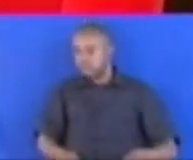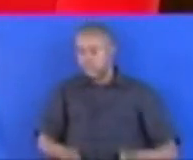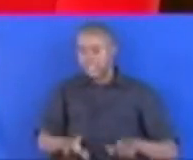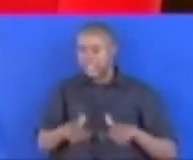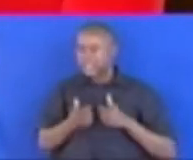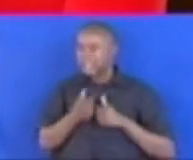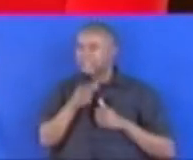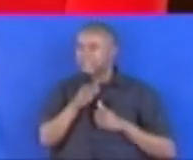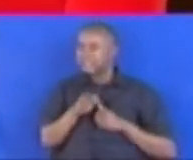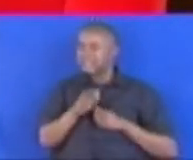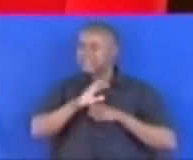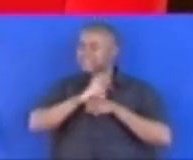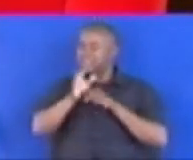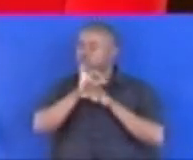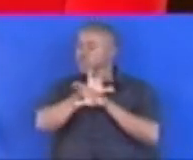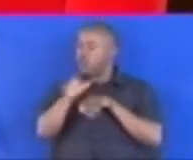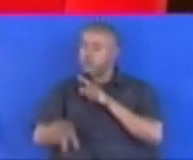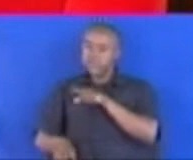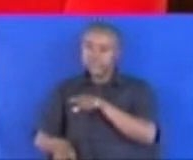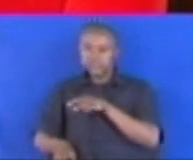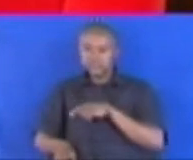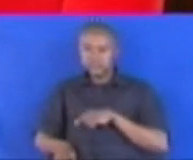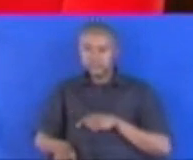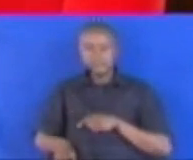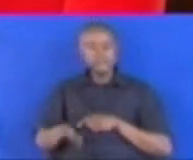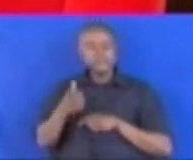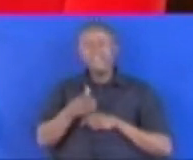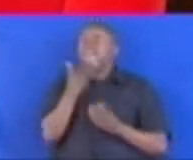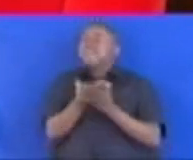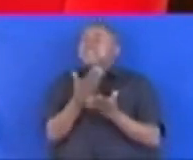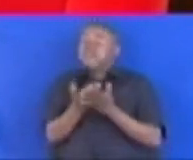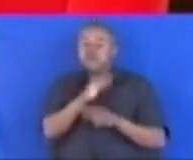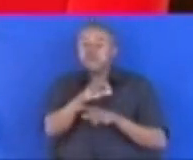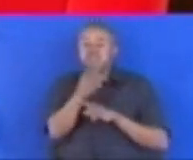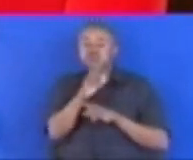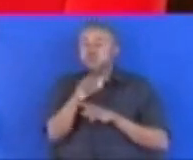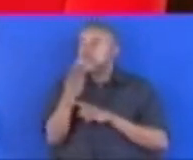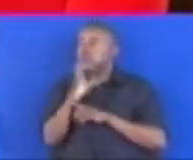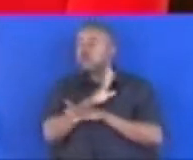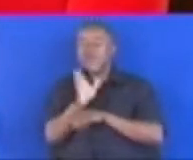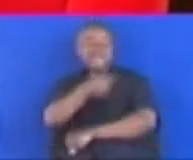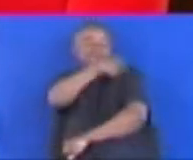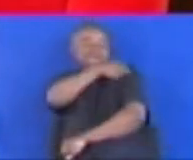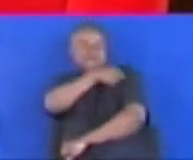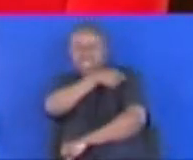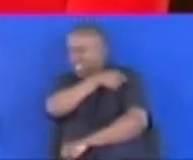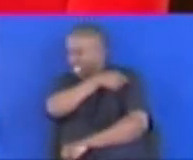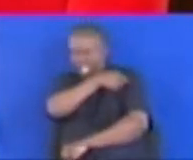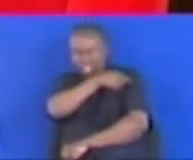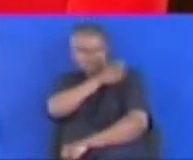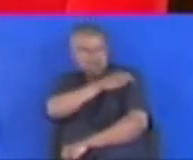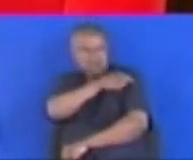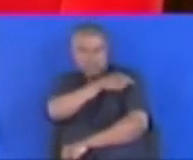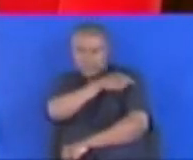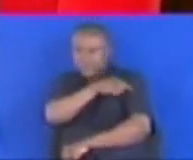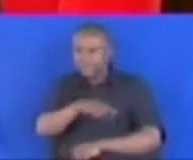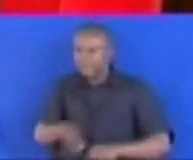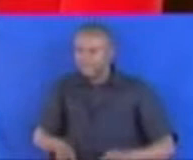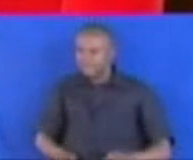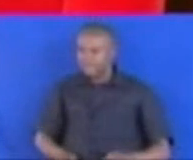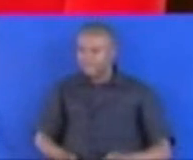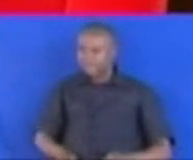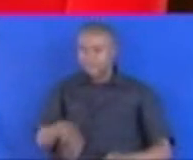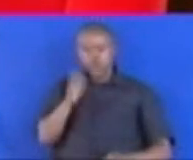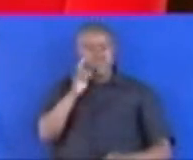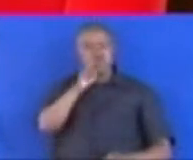chanjo hii inaitwa chanjo ya corona, ni chanjo ya mwendo kasi, miezi miwili, miezi mitatu, miezi minne tayari. Unapojaribu